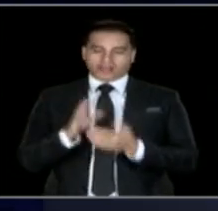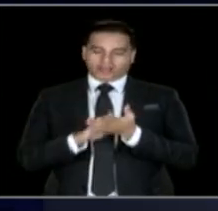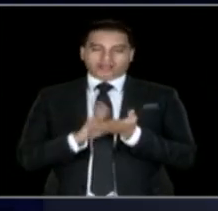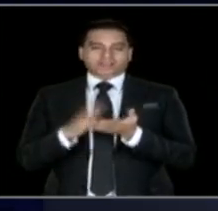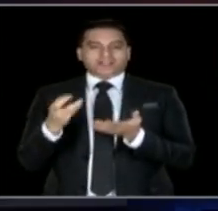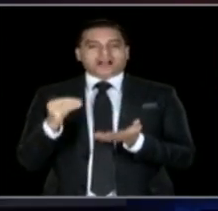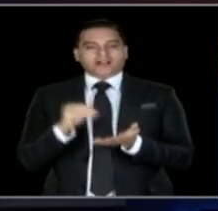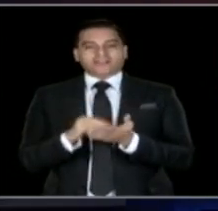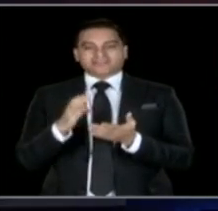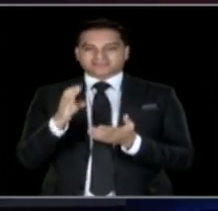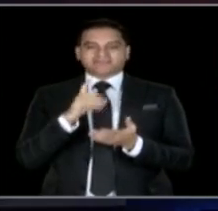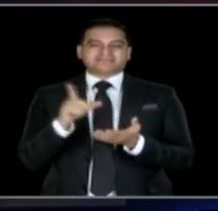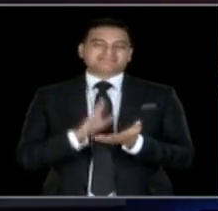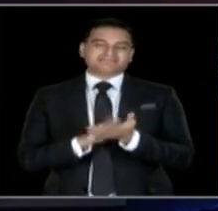نقطة.